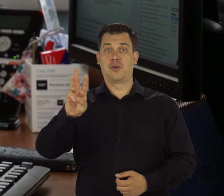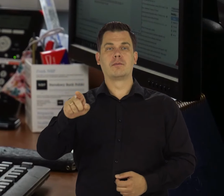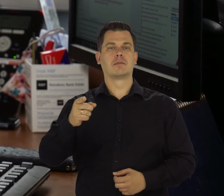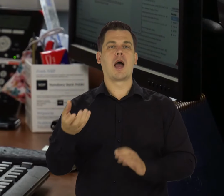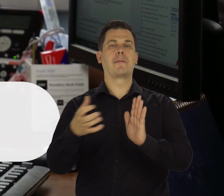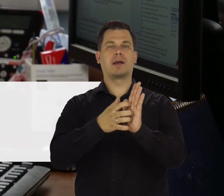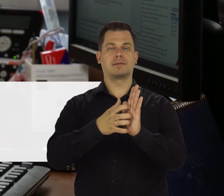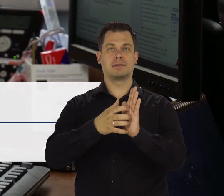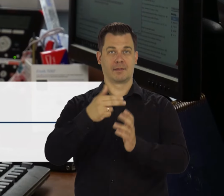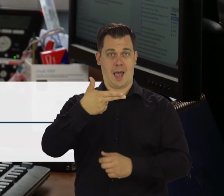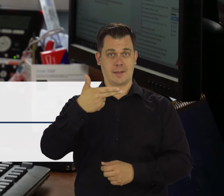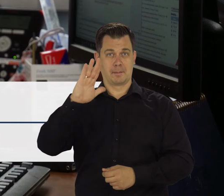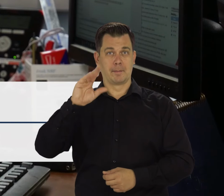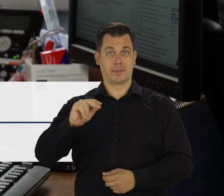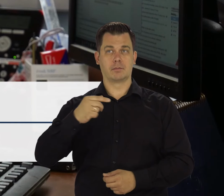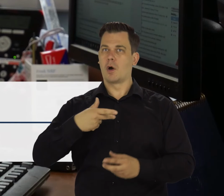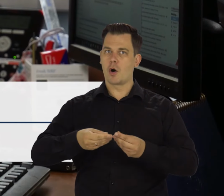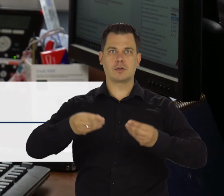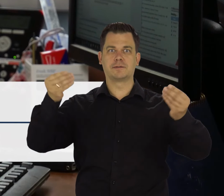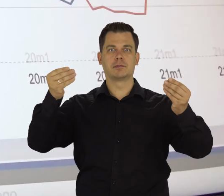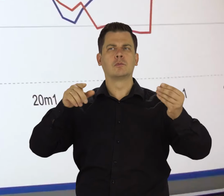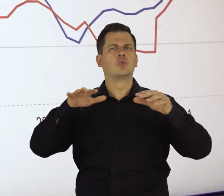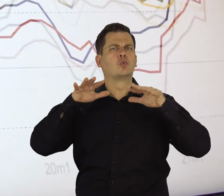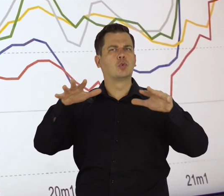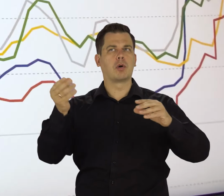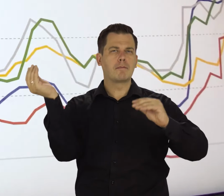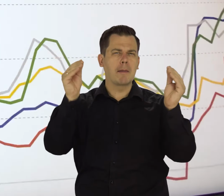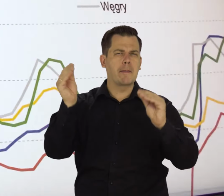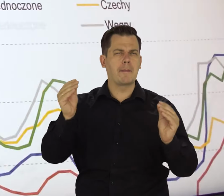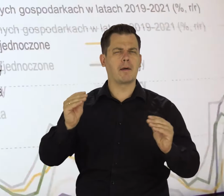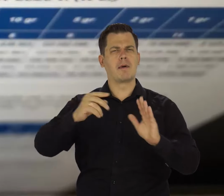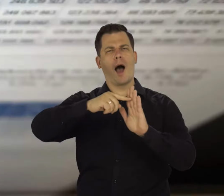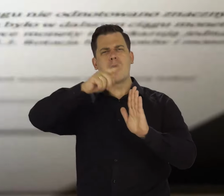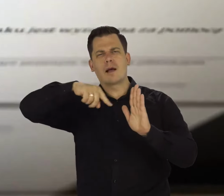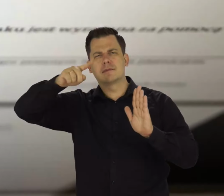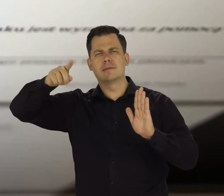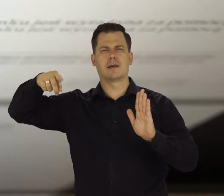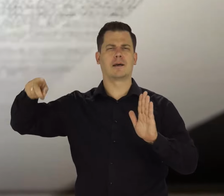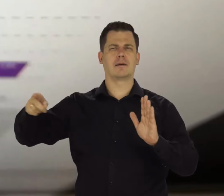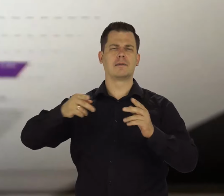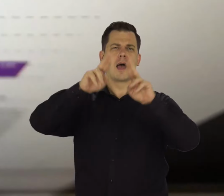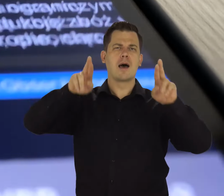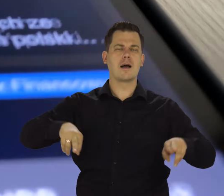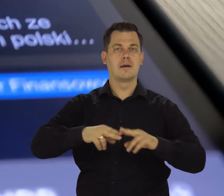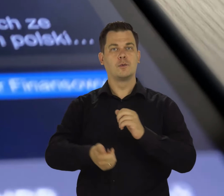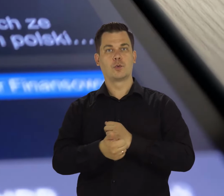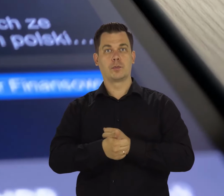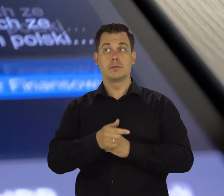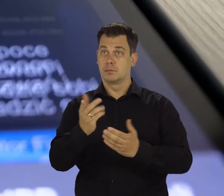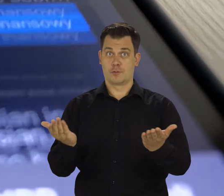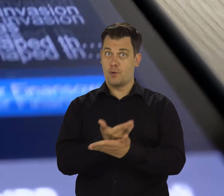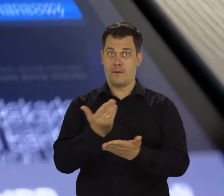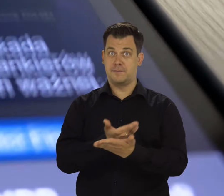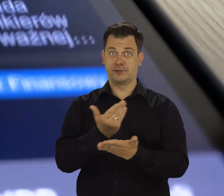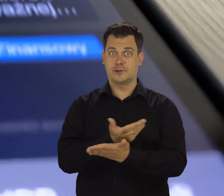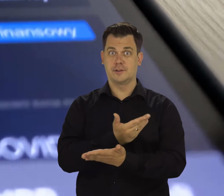internetowych i w aplikacji MoNBP, które stale rozwijamy, publikujemy analizy, raporty i dokumenty. Informujemy także